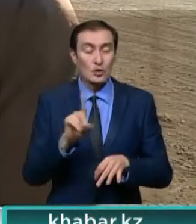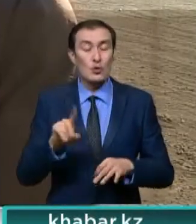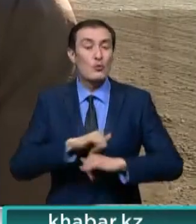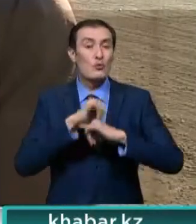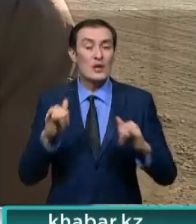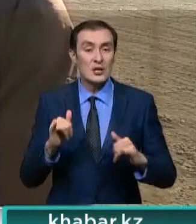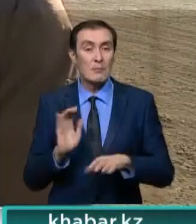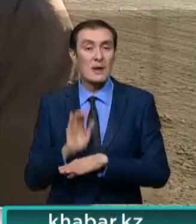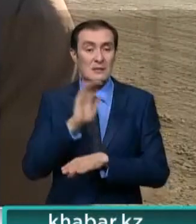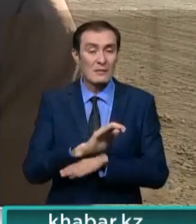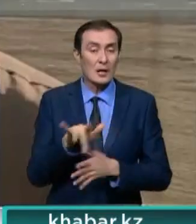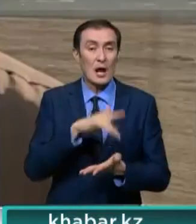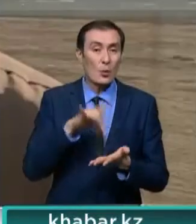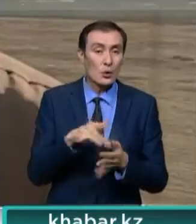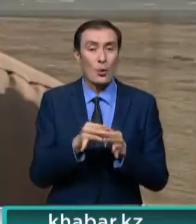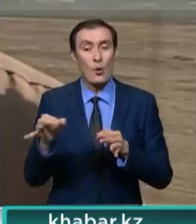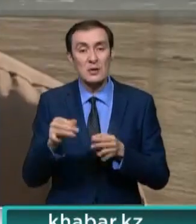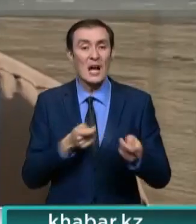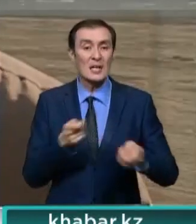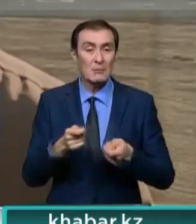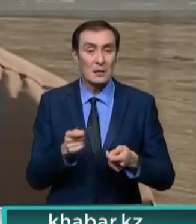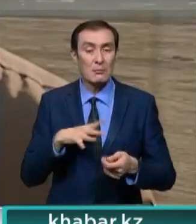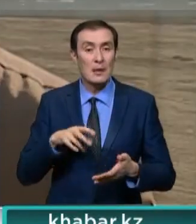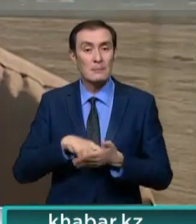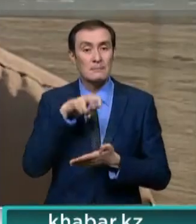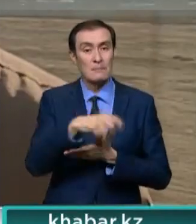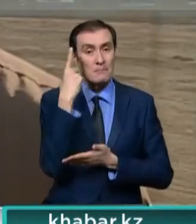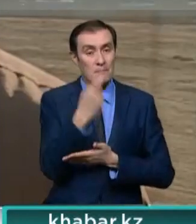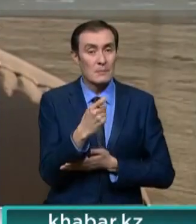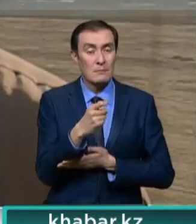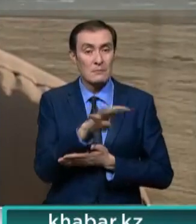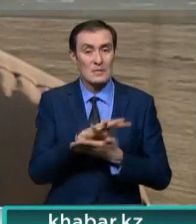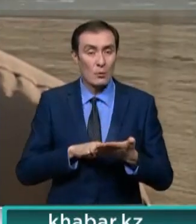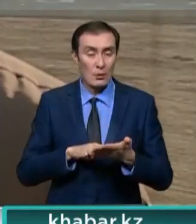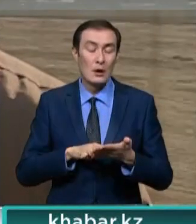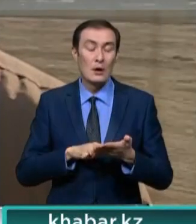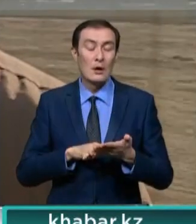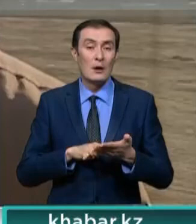поставки для города, для области, акиматом города направлено письмо в областной ЖКХ.